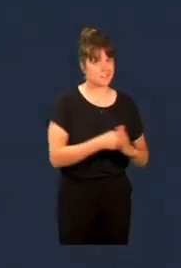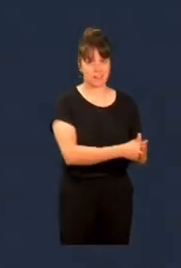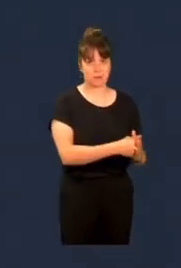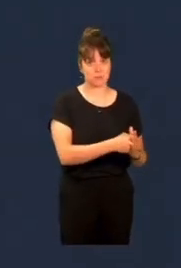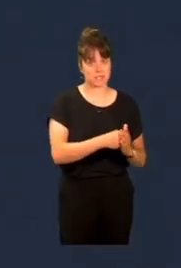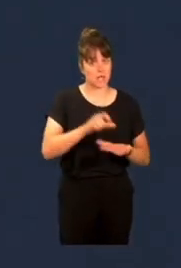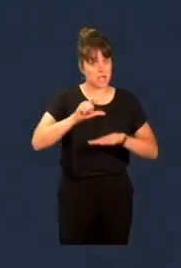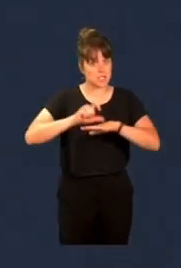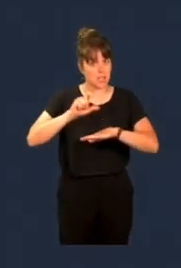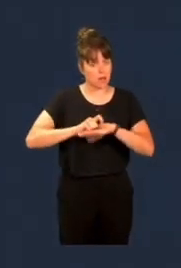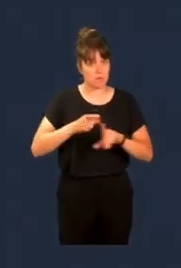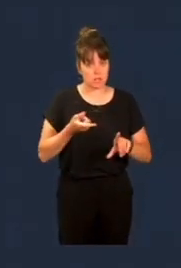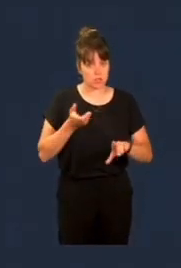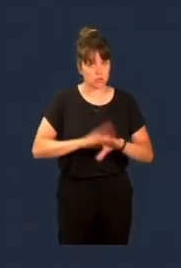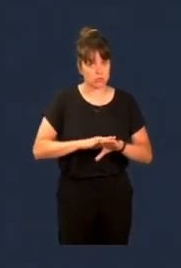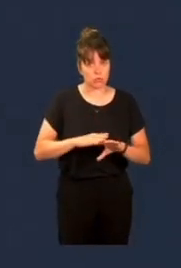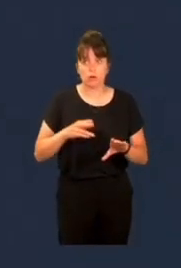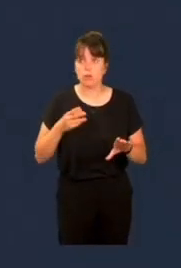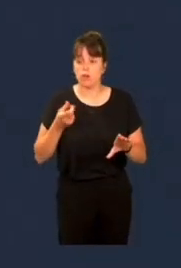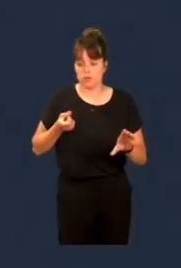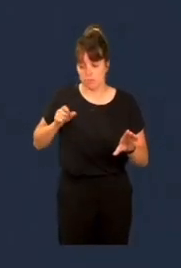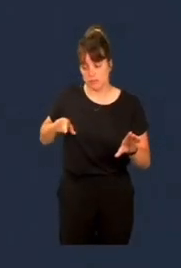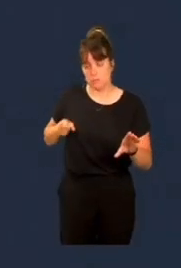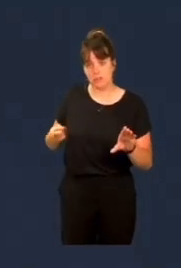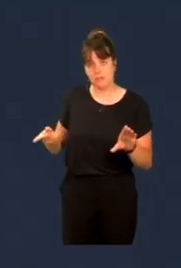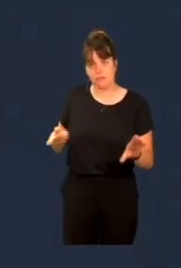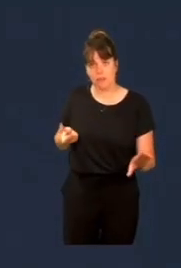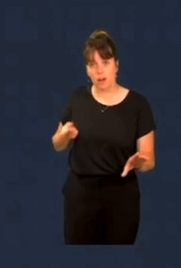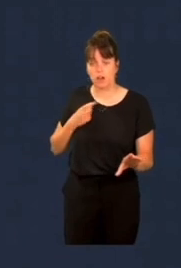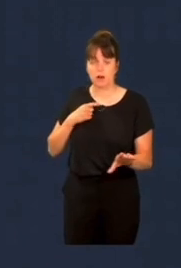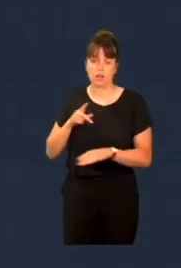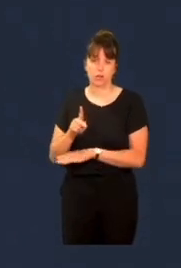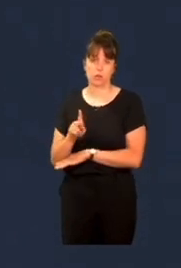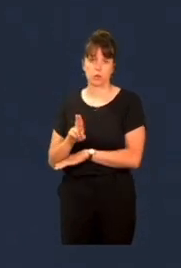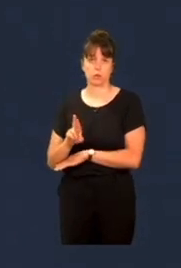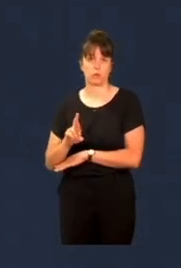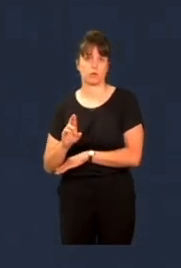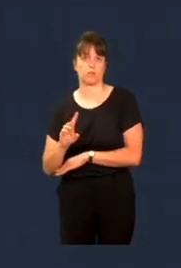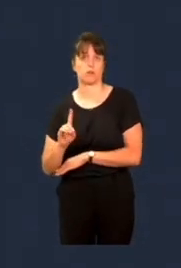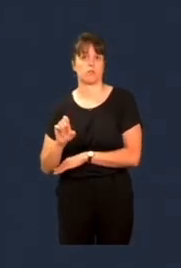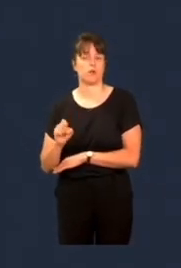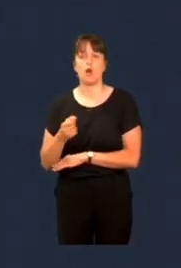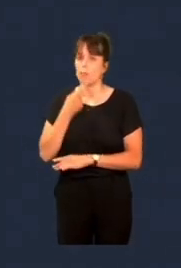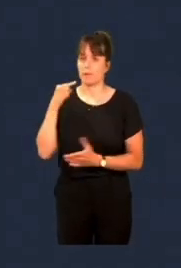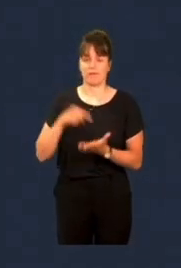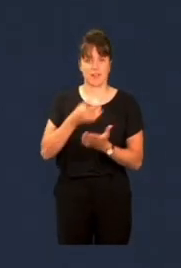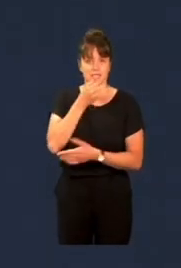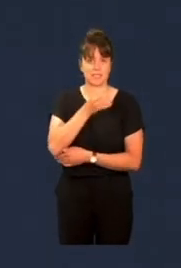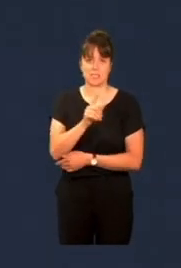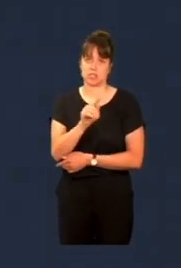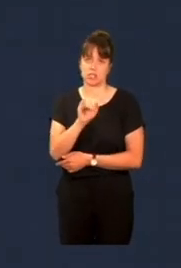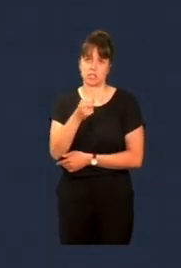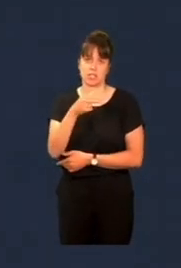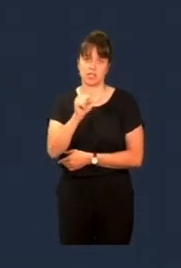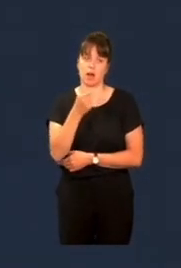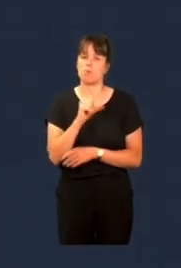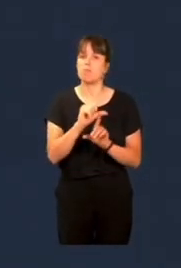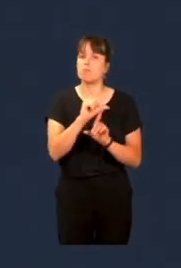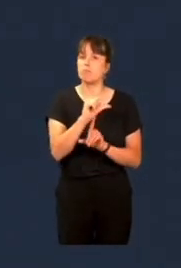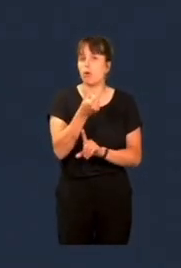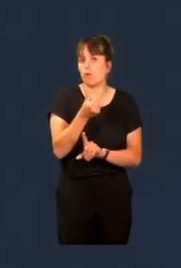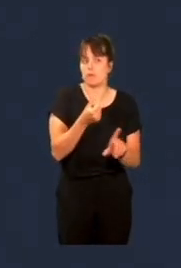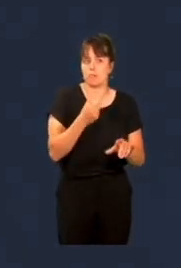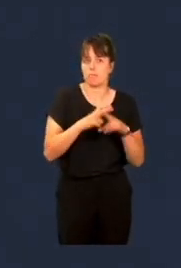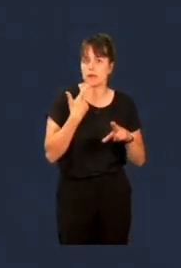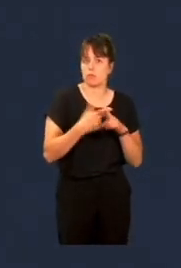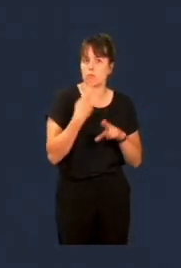interdit en Iran par le régime des mollahs. Ensuite, Gina Amini, je préfère l'appeler par le prénom de baptême que ses parents ont